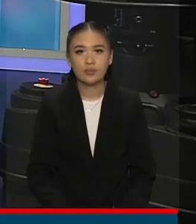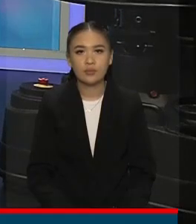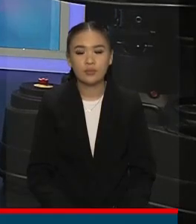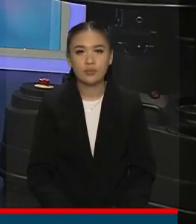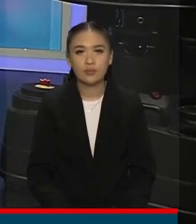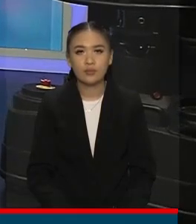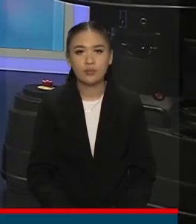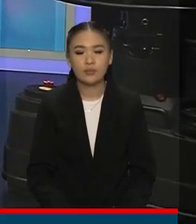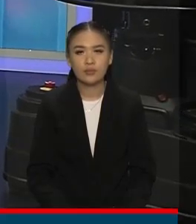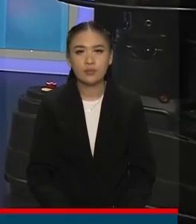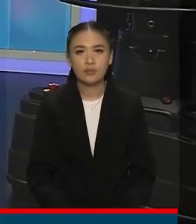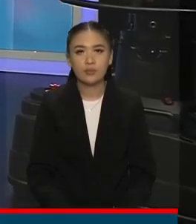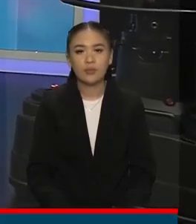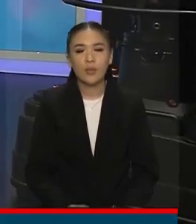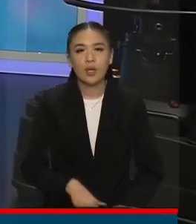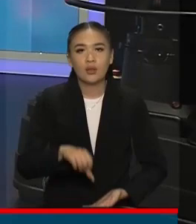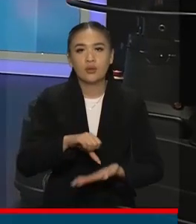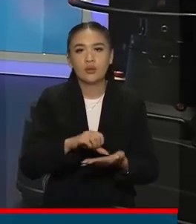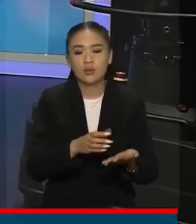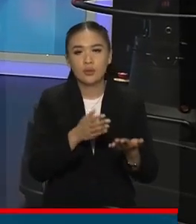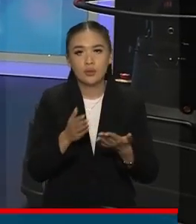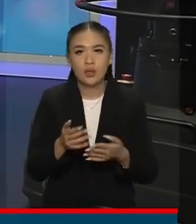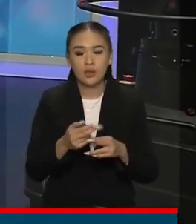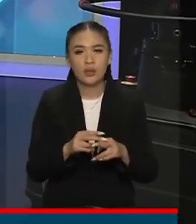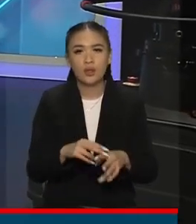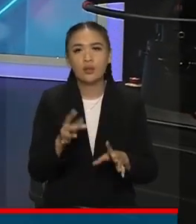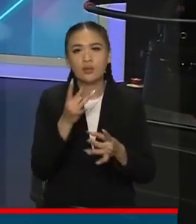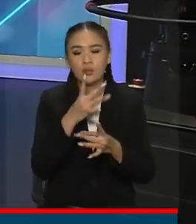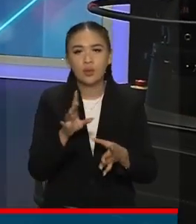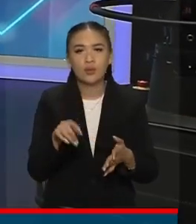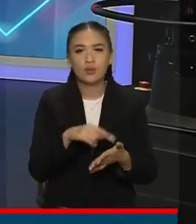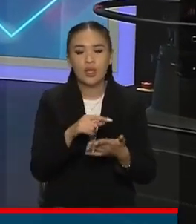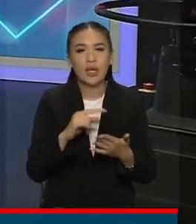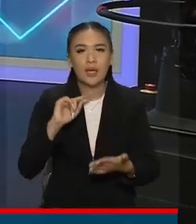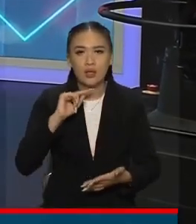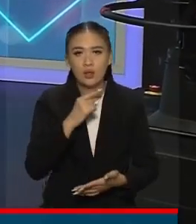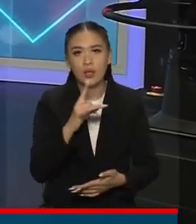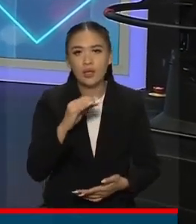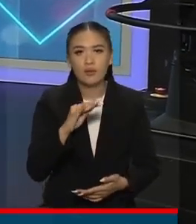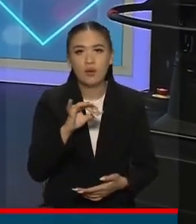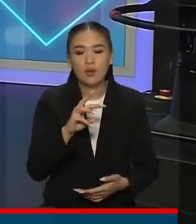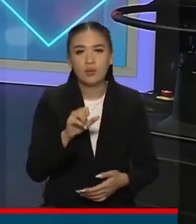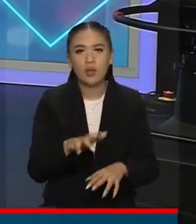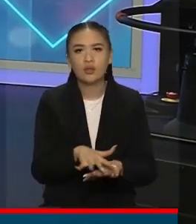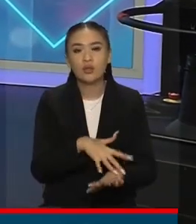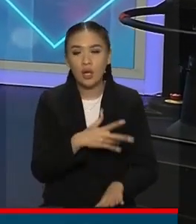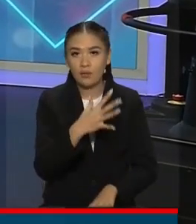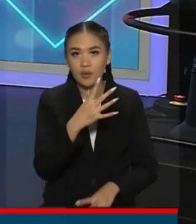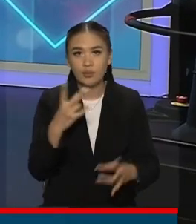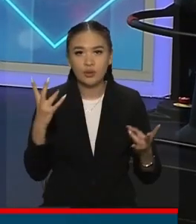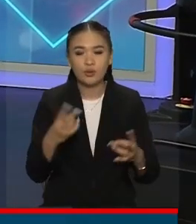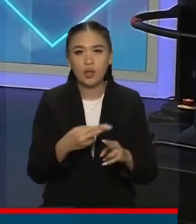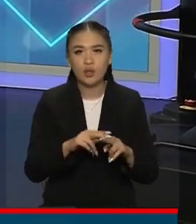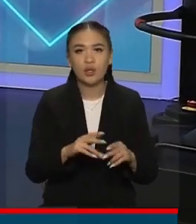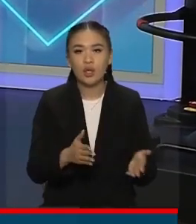Сәбит Нұрханұлы, студиямызға қош келдіңіз. Кез келген экономикалық реформаға ол ұзақ уақыты талап етеді. Осы